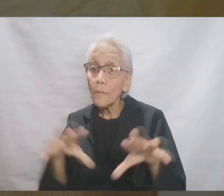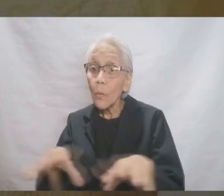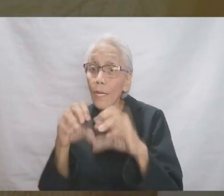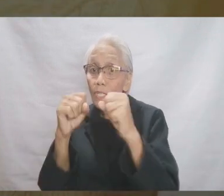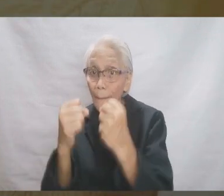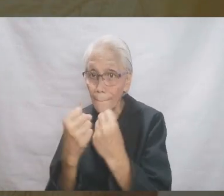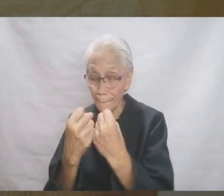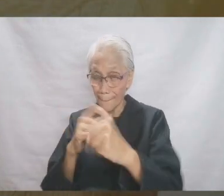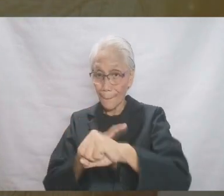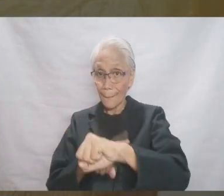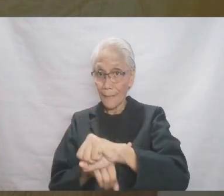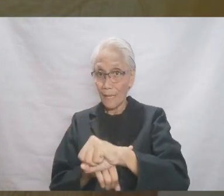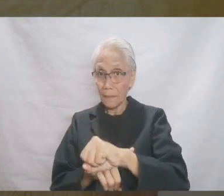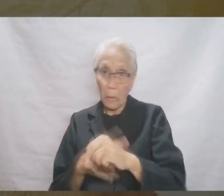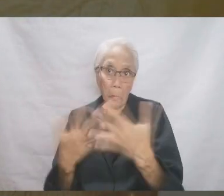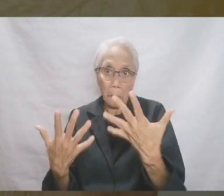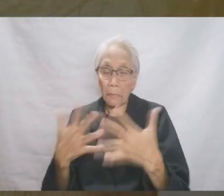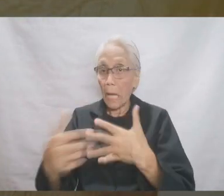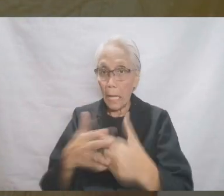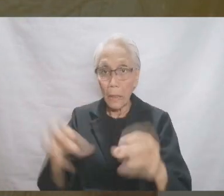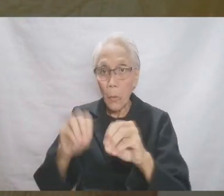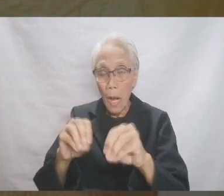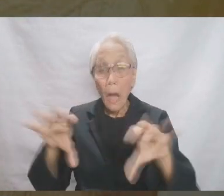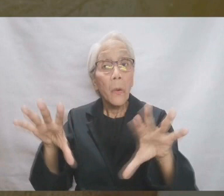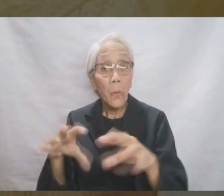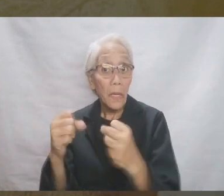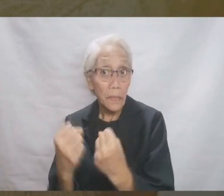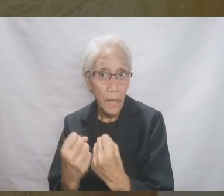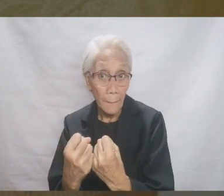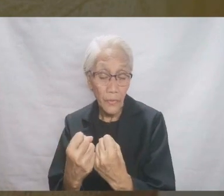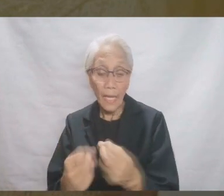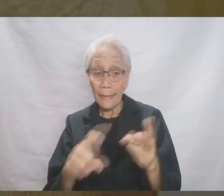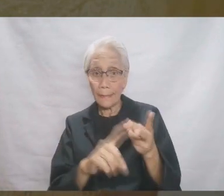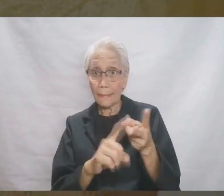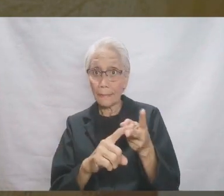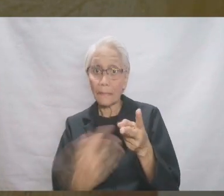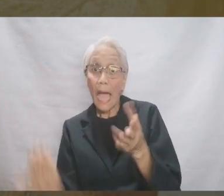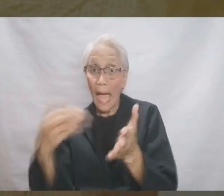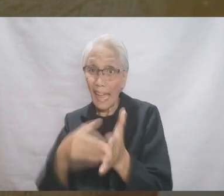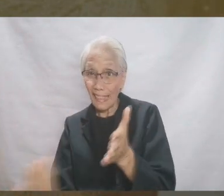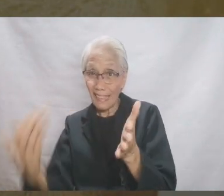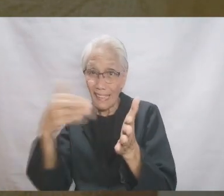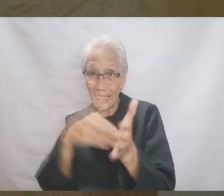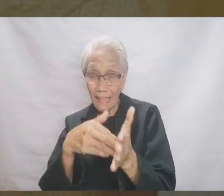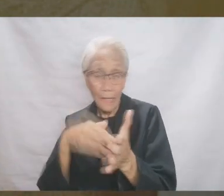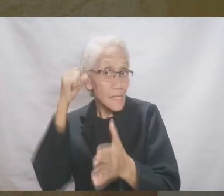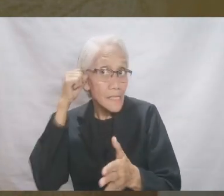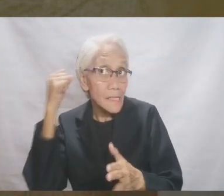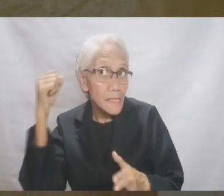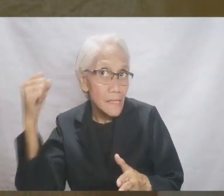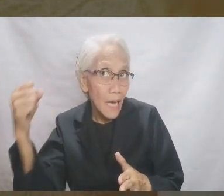the workshop period. O kahit kung walang workshop, ikalawa, yung repetitive